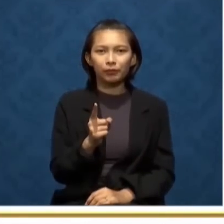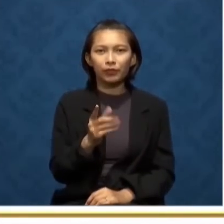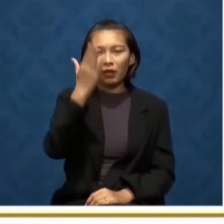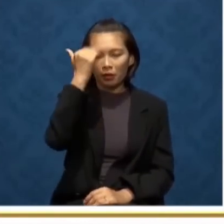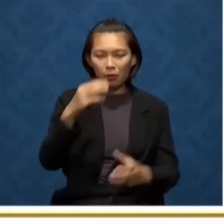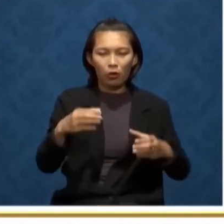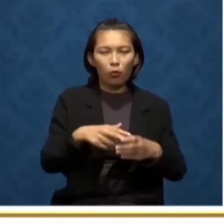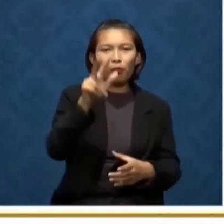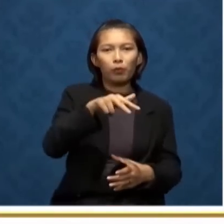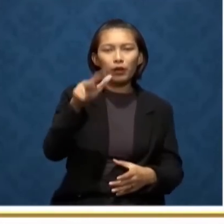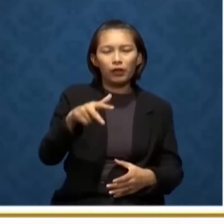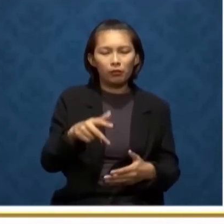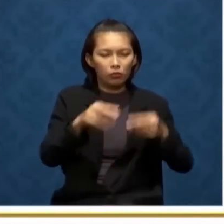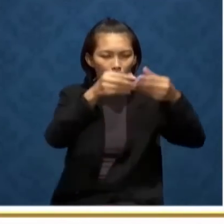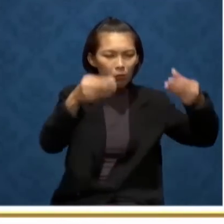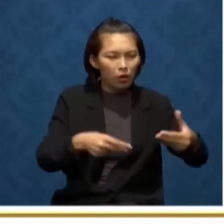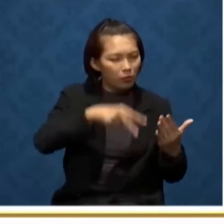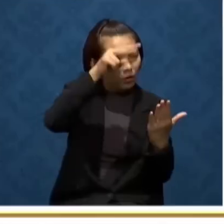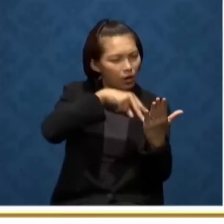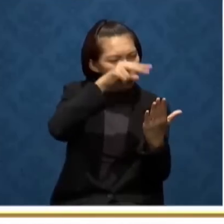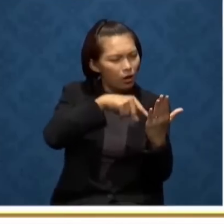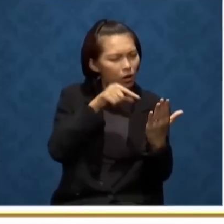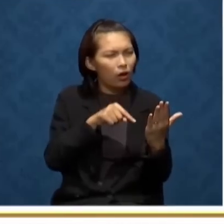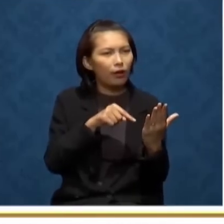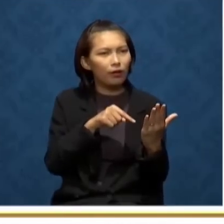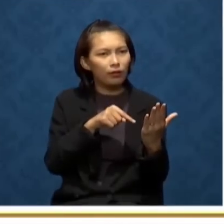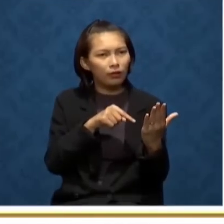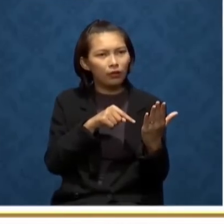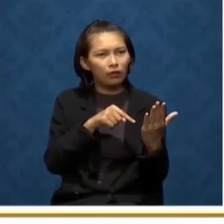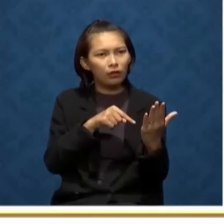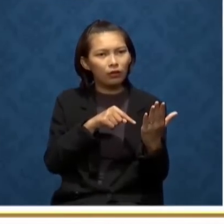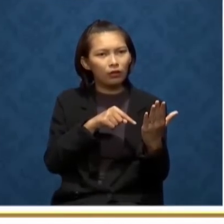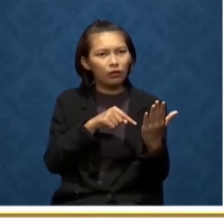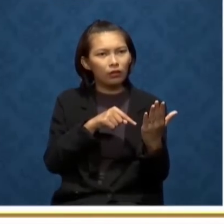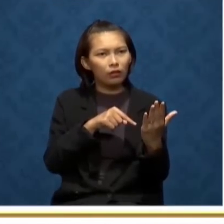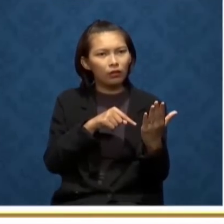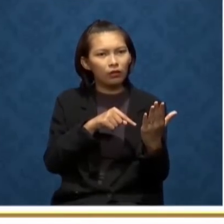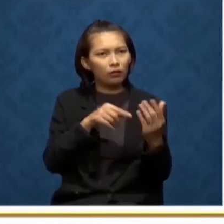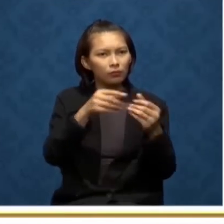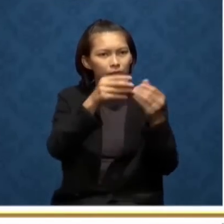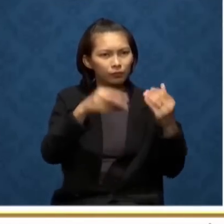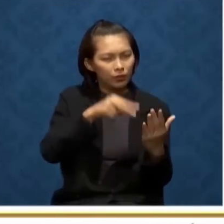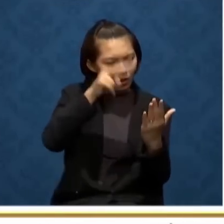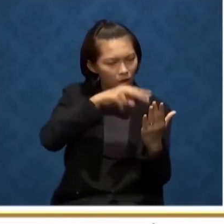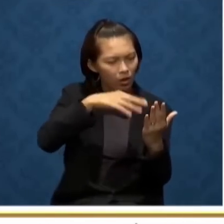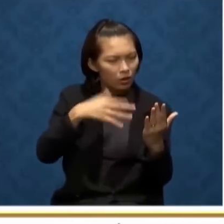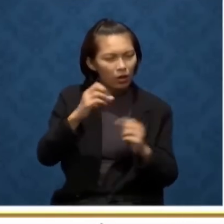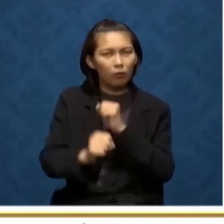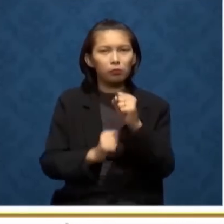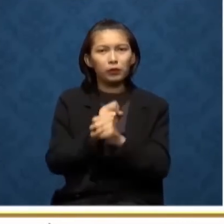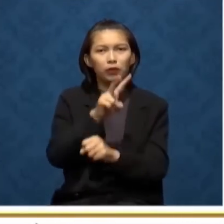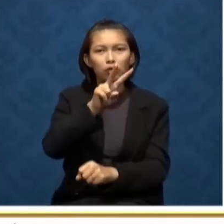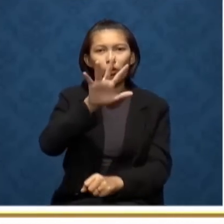พักเพื่อไทยอ่านรายงานดูรู้ดูรายงานเป็นครับจัดรายงานผลการปิบัติงานปี 65